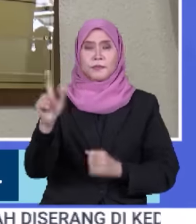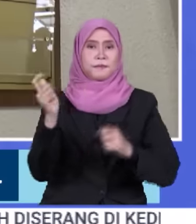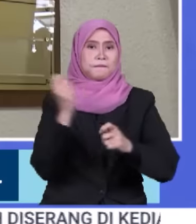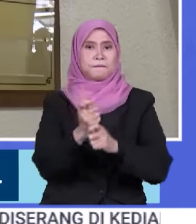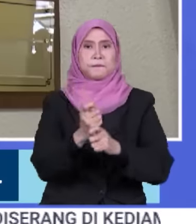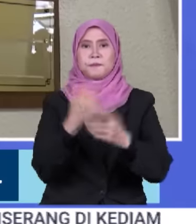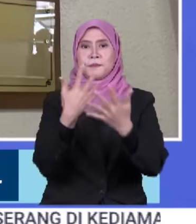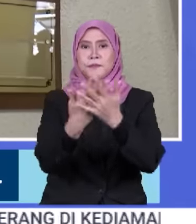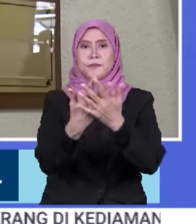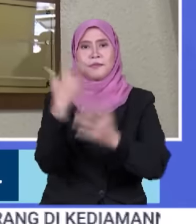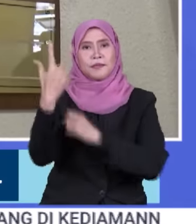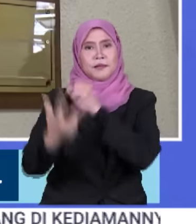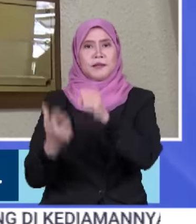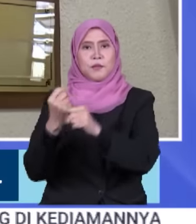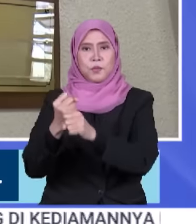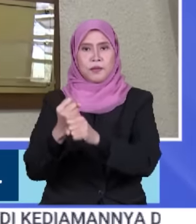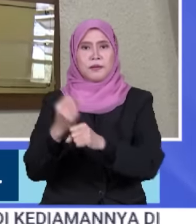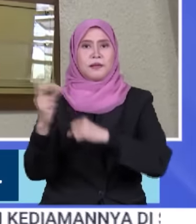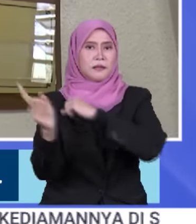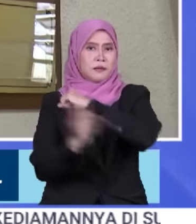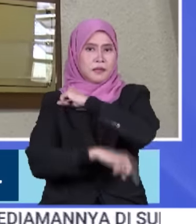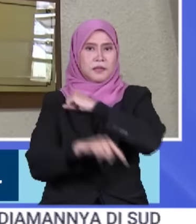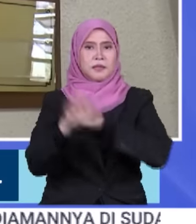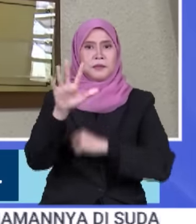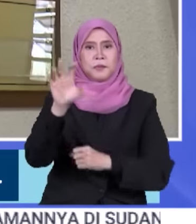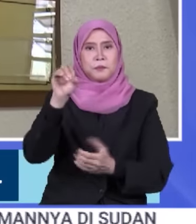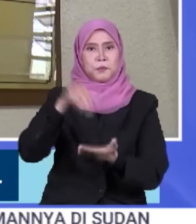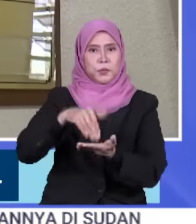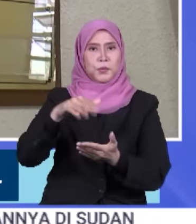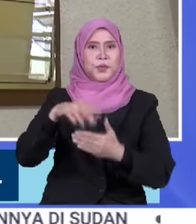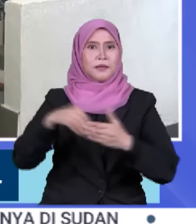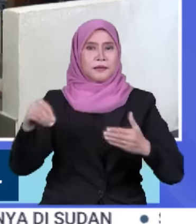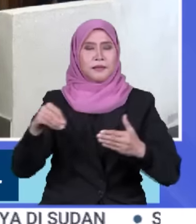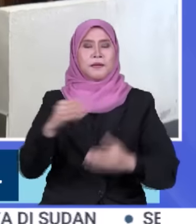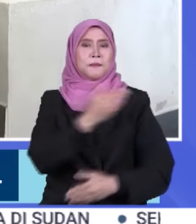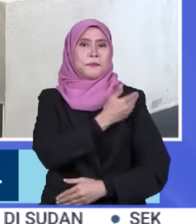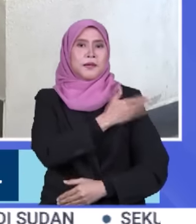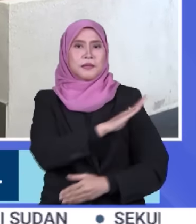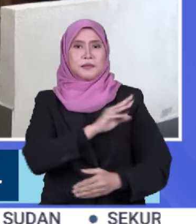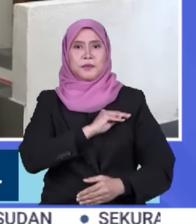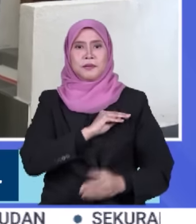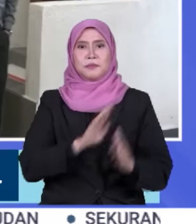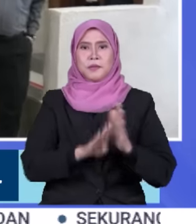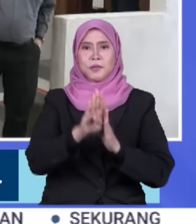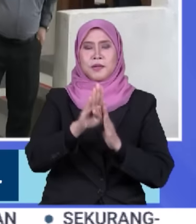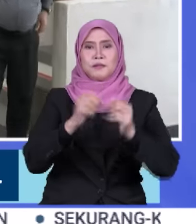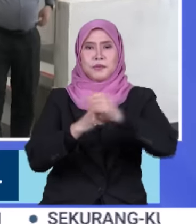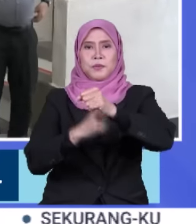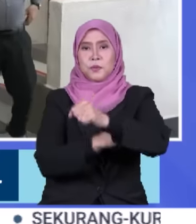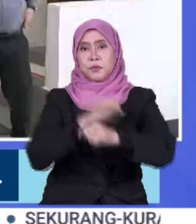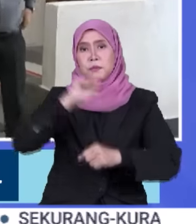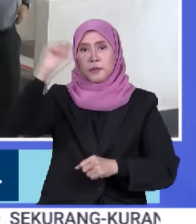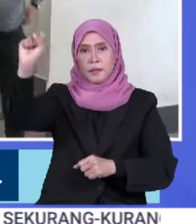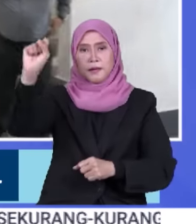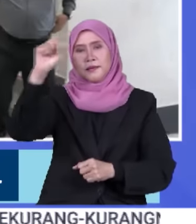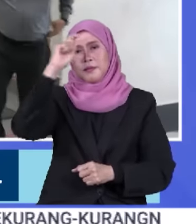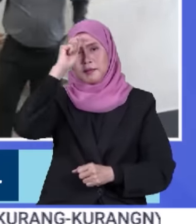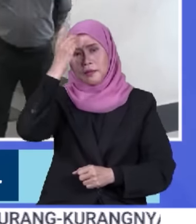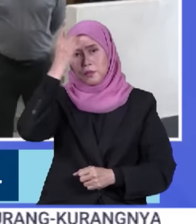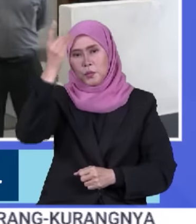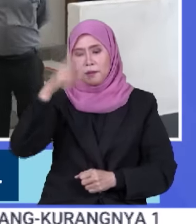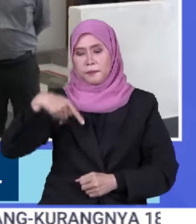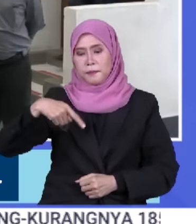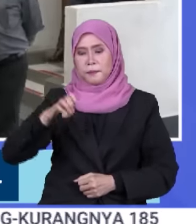hukuman penjara 3 tahun serta denda RM50,000 terhadap bekas Menteri Pembangunan Infrastruktur Sabah, Datuk Peter